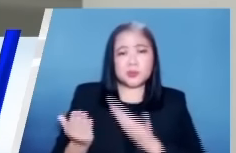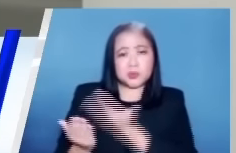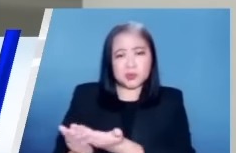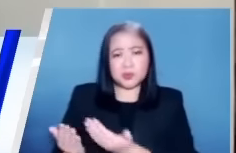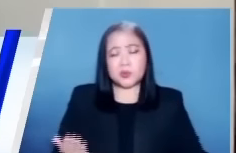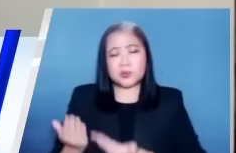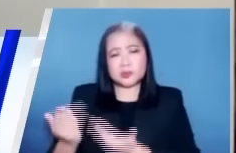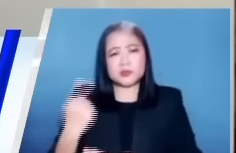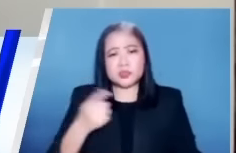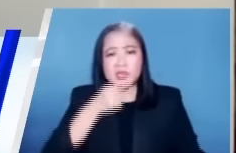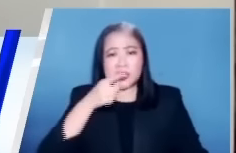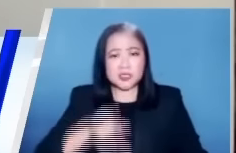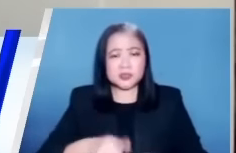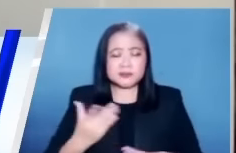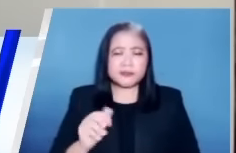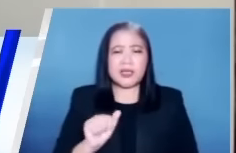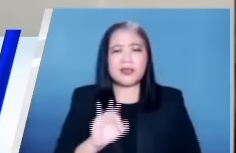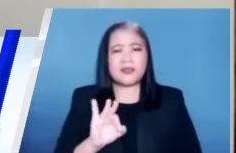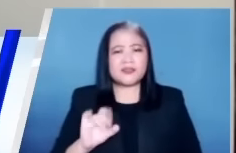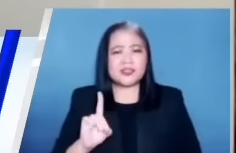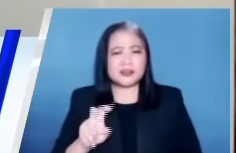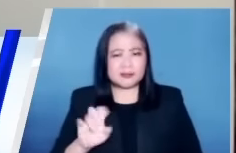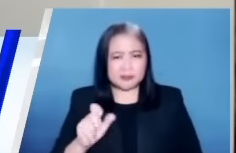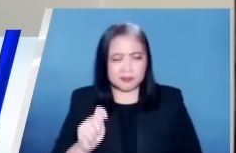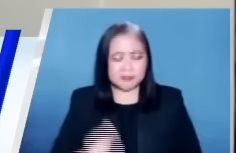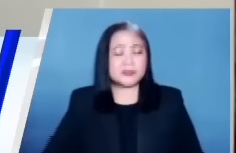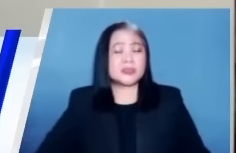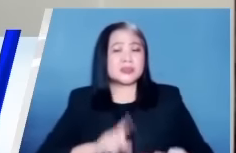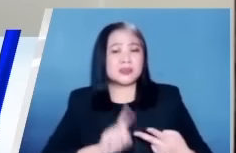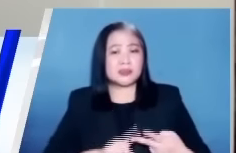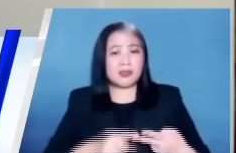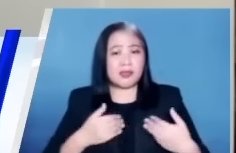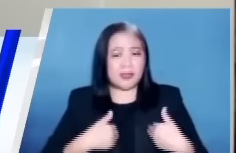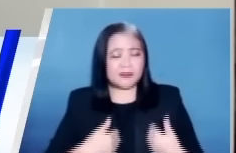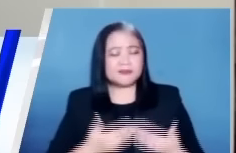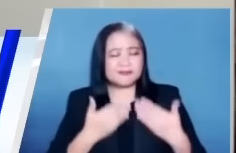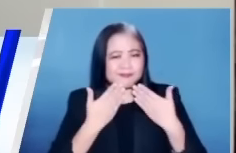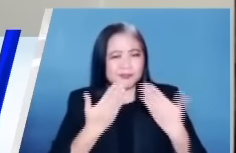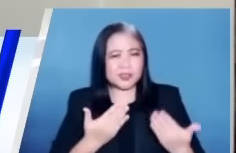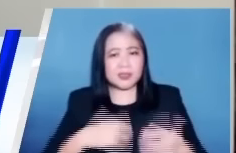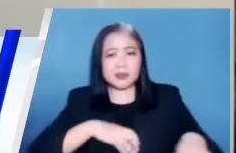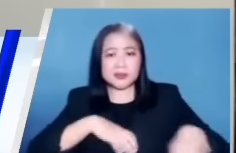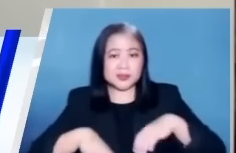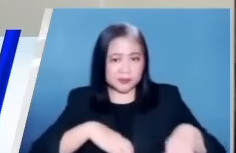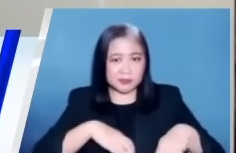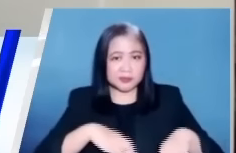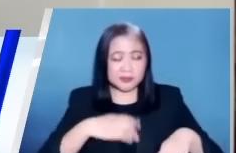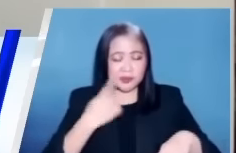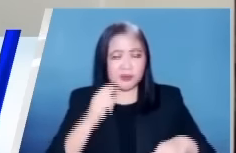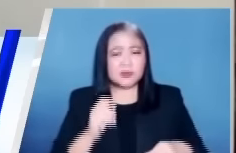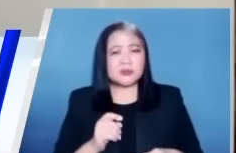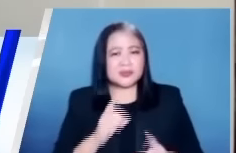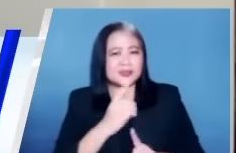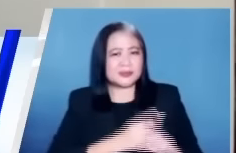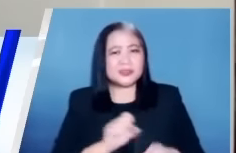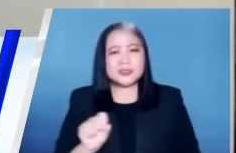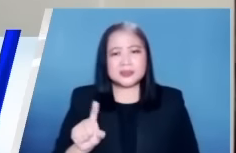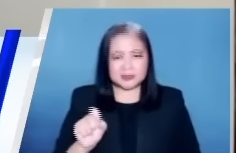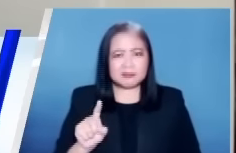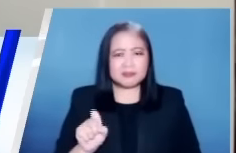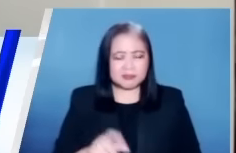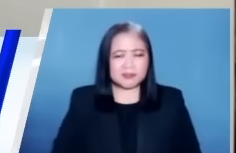affidavit pangalawa meron kaming Thanksgiving na mga activities sa December 11 and pangatlo